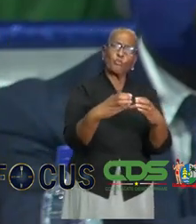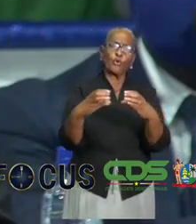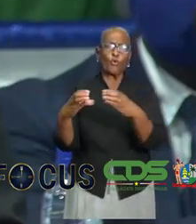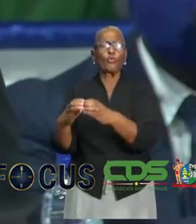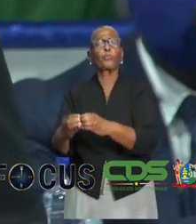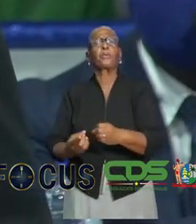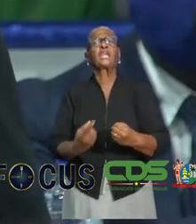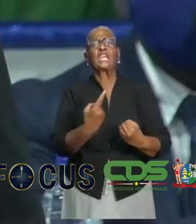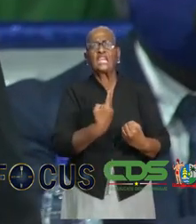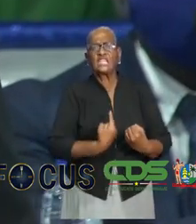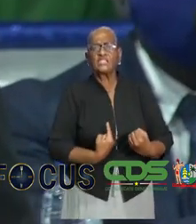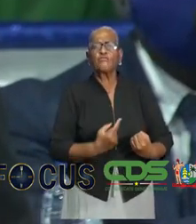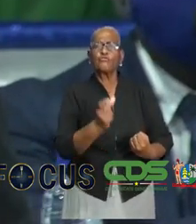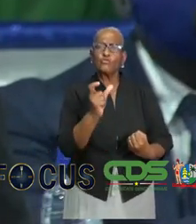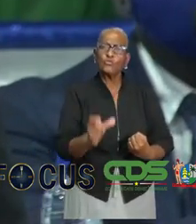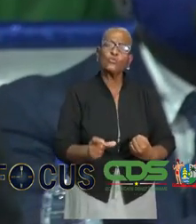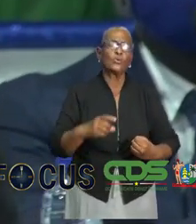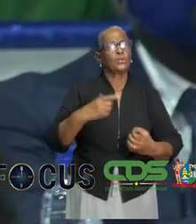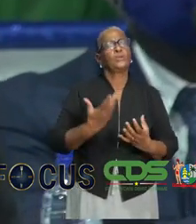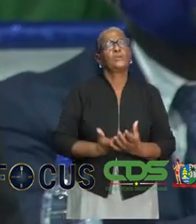individuen langsgelopen